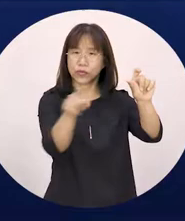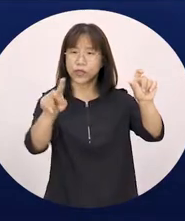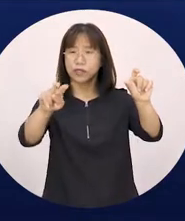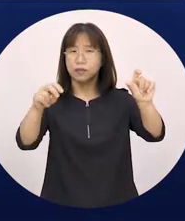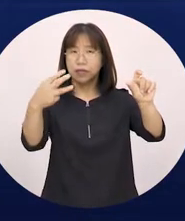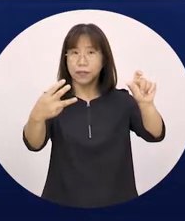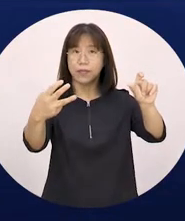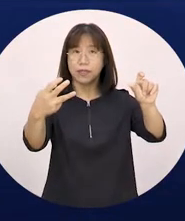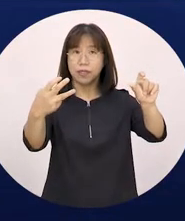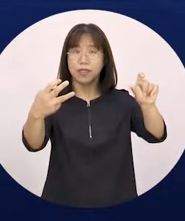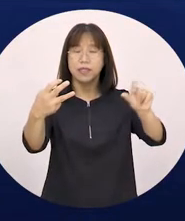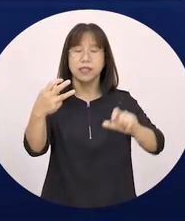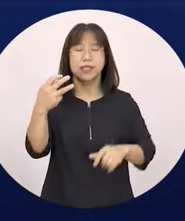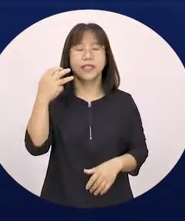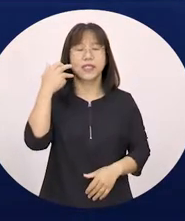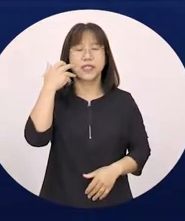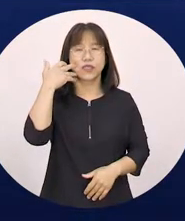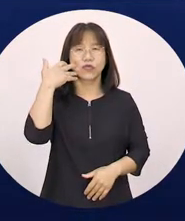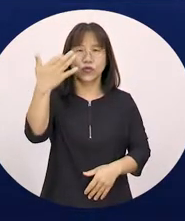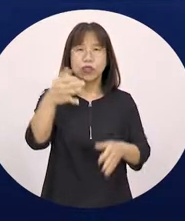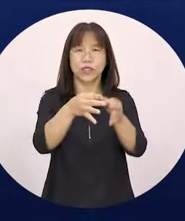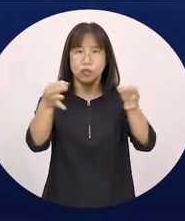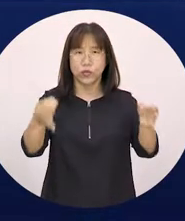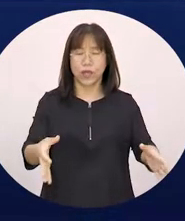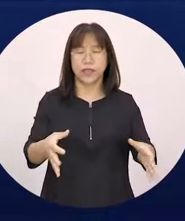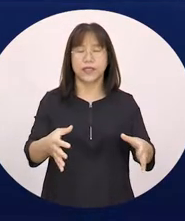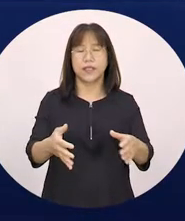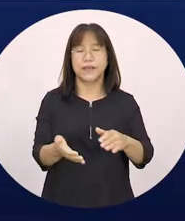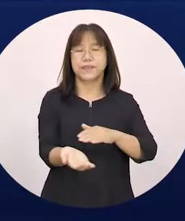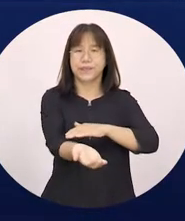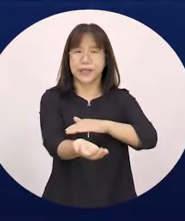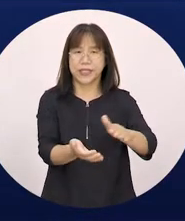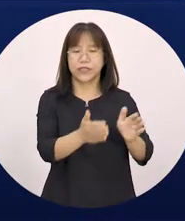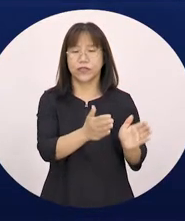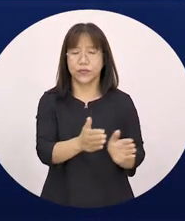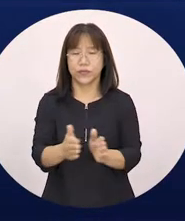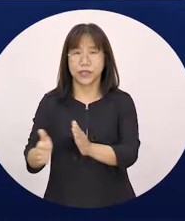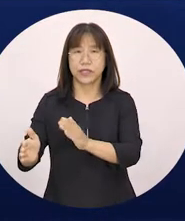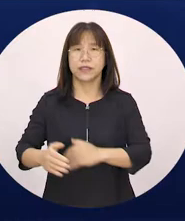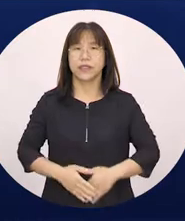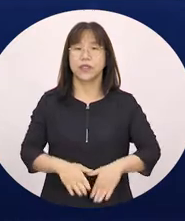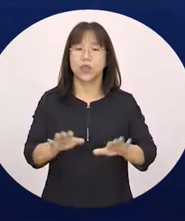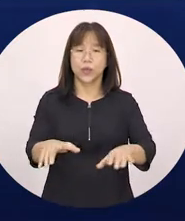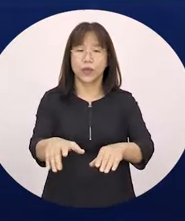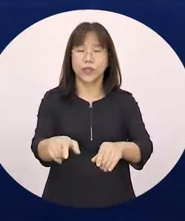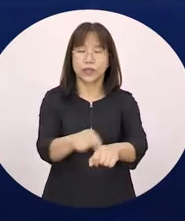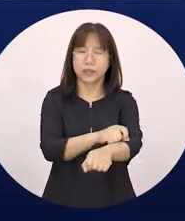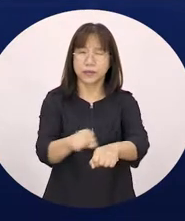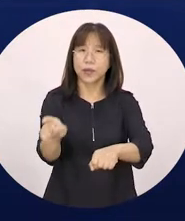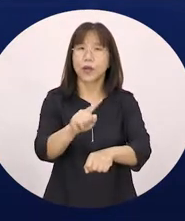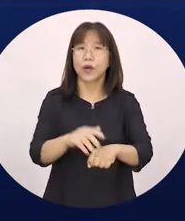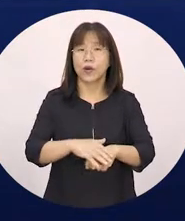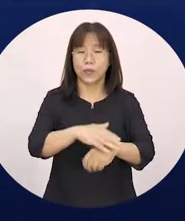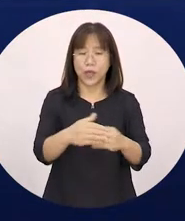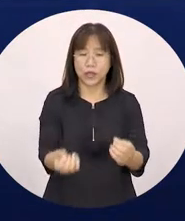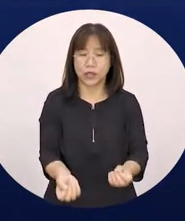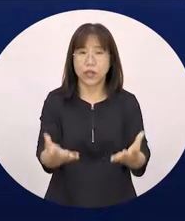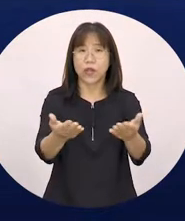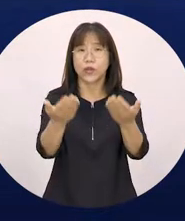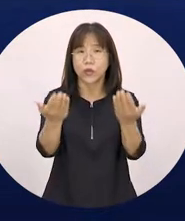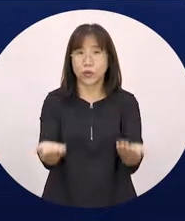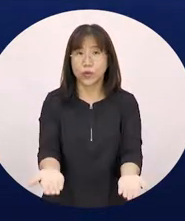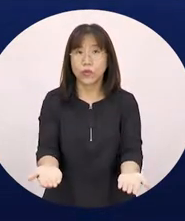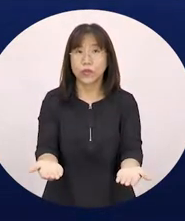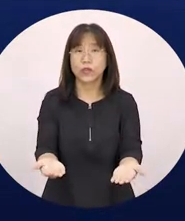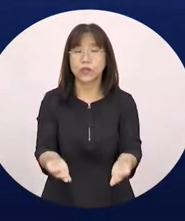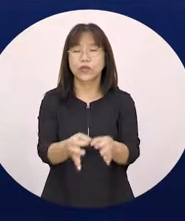9일 동안 추석 종합대책을 마련하고 시행에 들어갔습니다 특히 이번 명절 연휴기간 동안 코로나